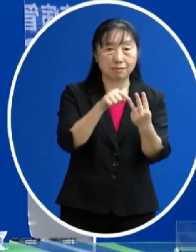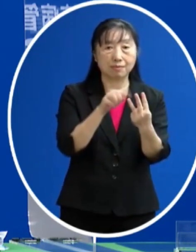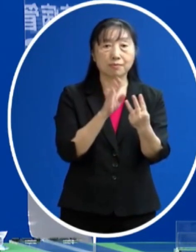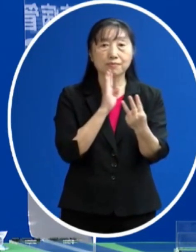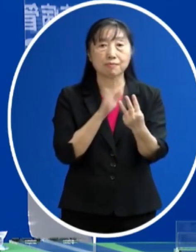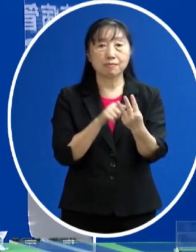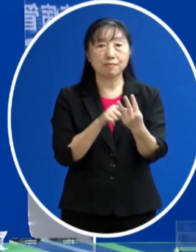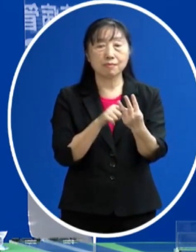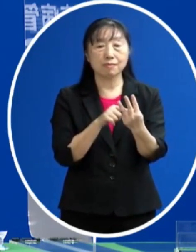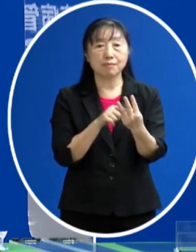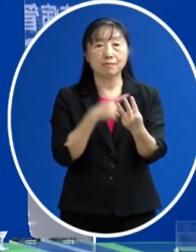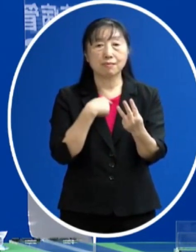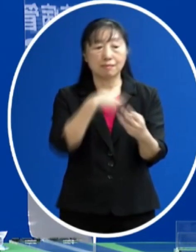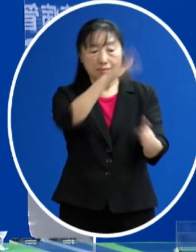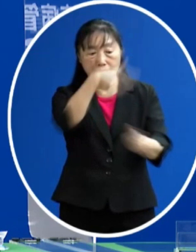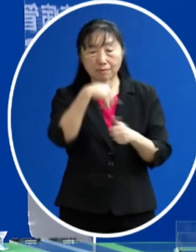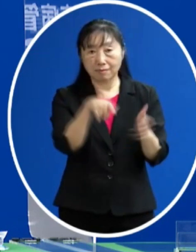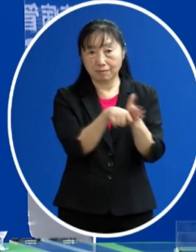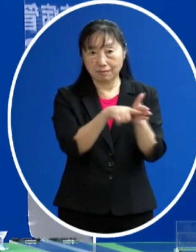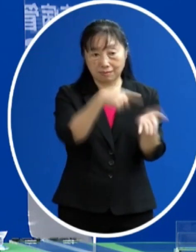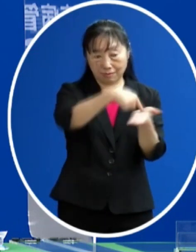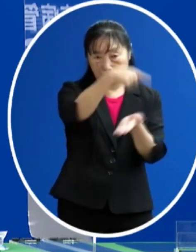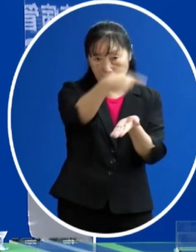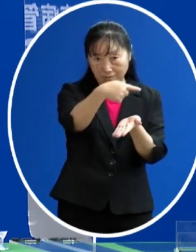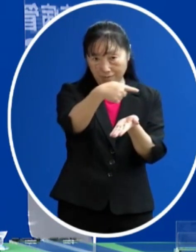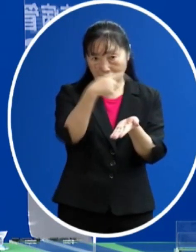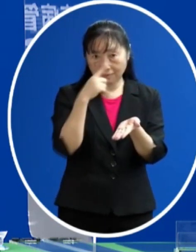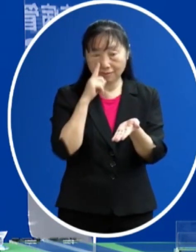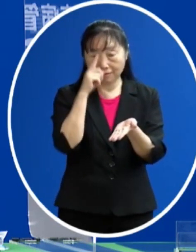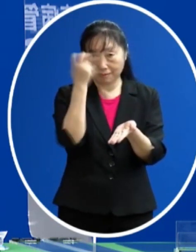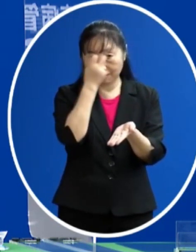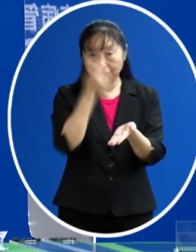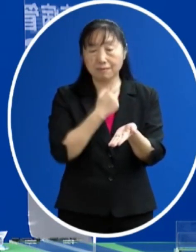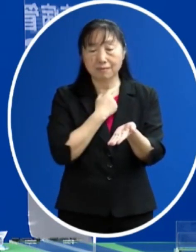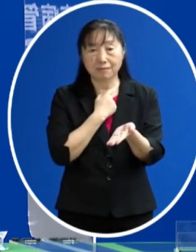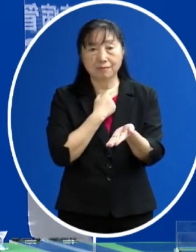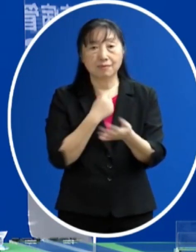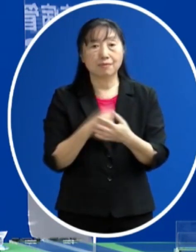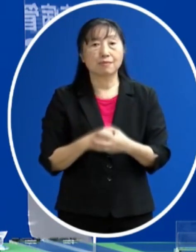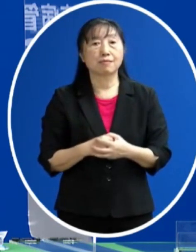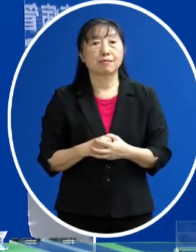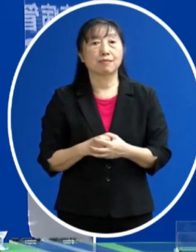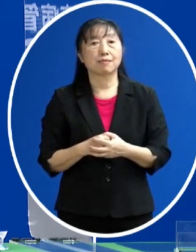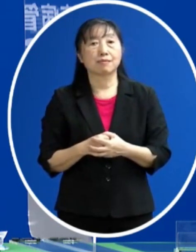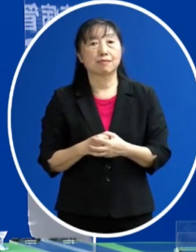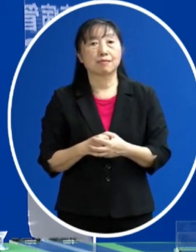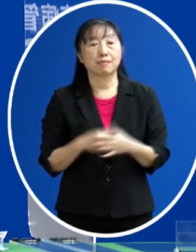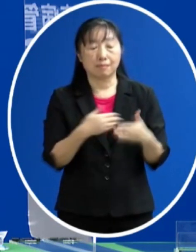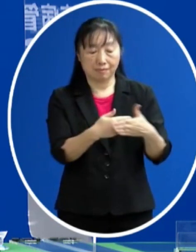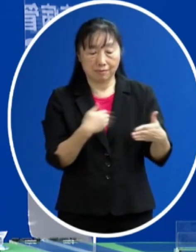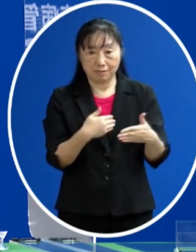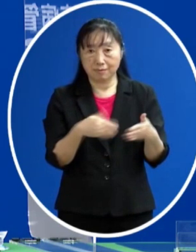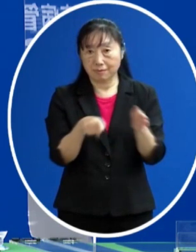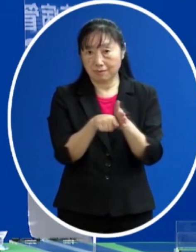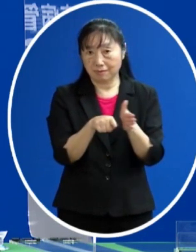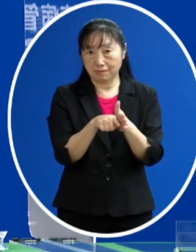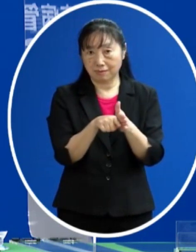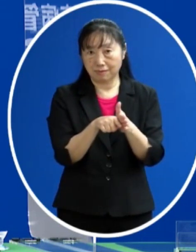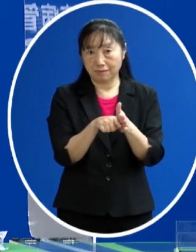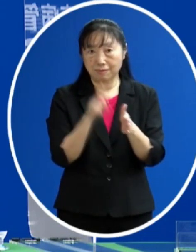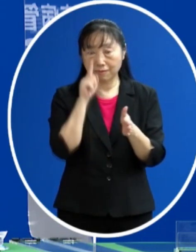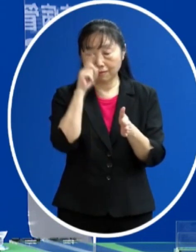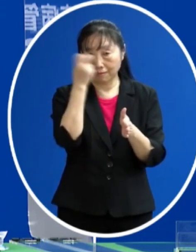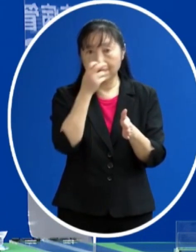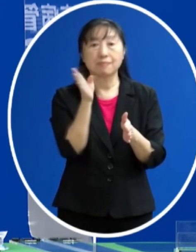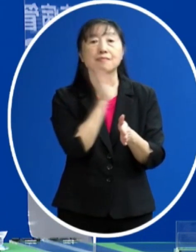有这个接触者刚框列的时候就是快筛一次，那再来就是他在居隔期间都不需要